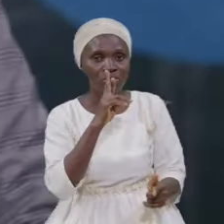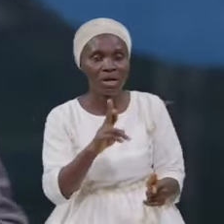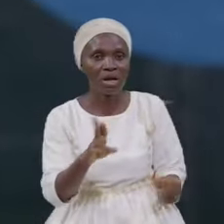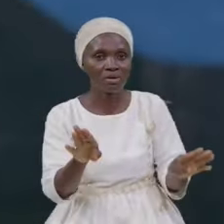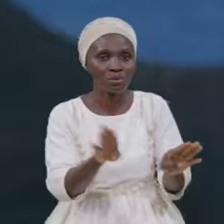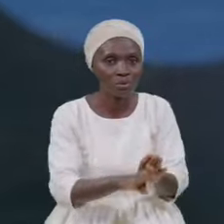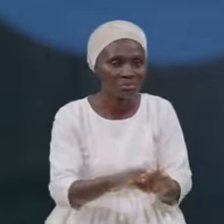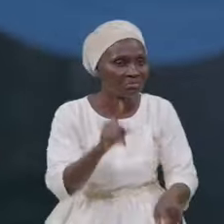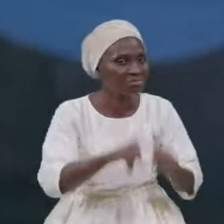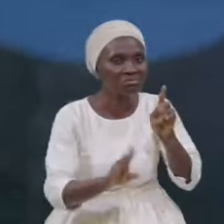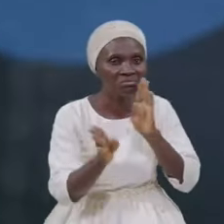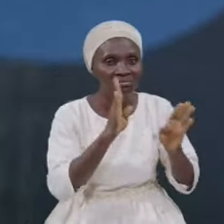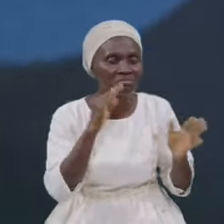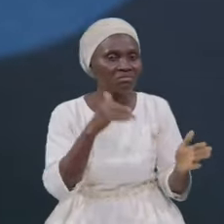David.